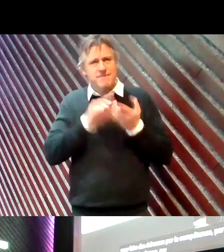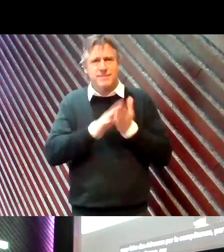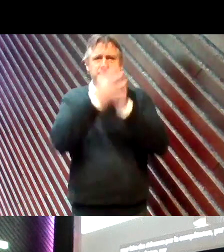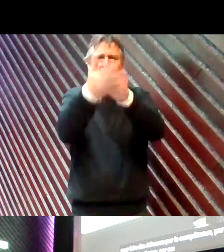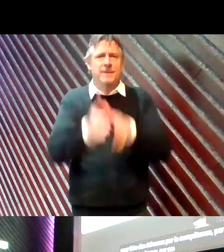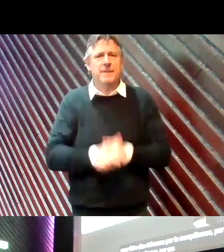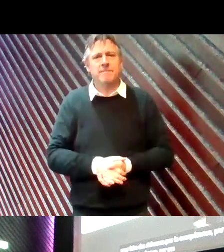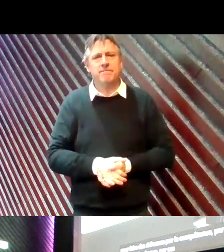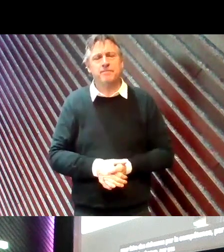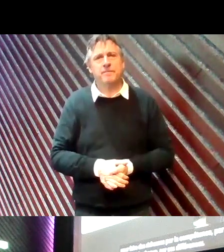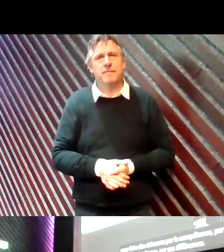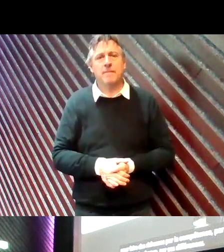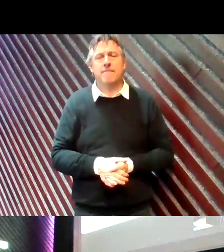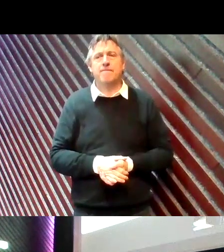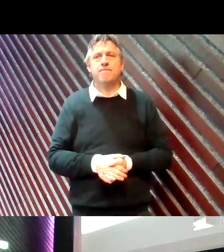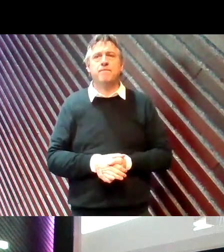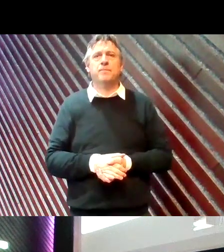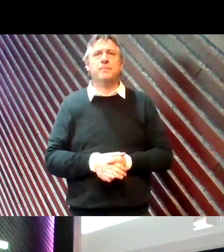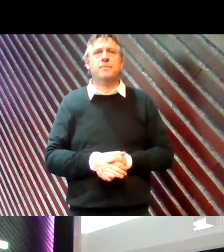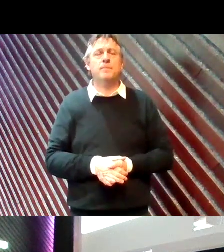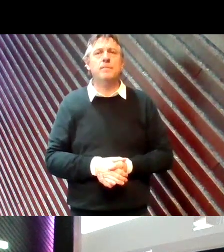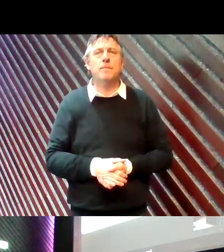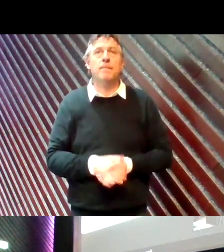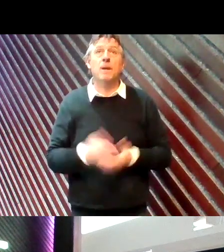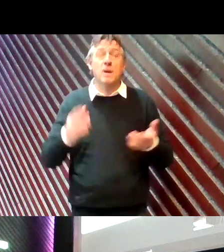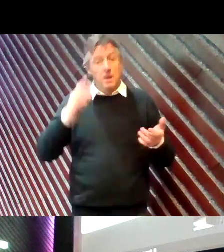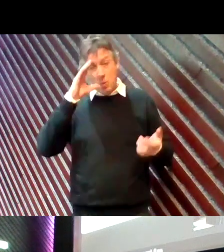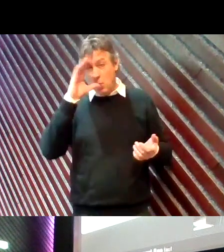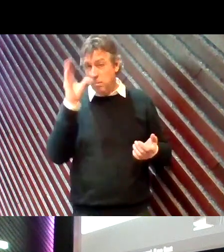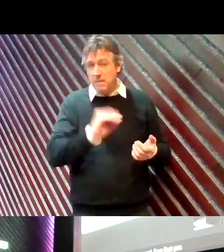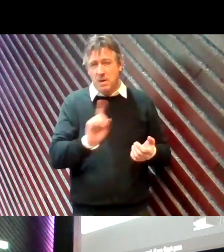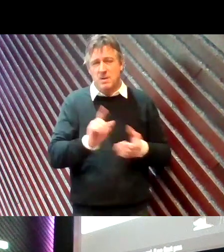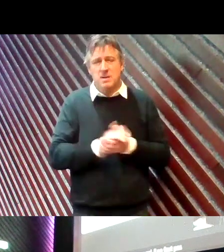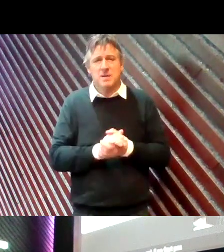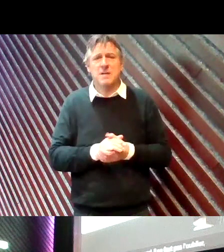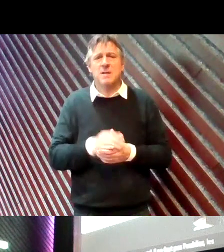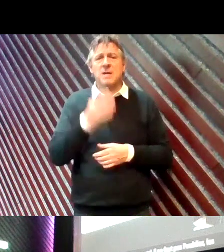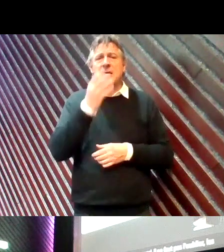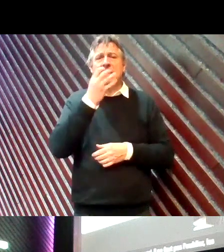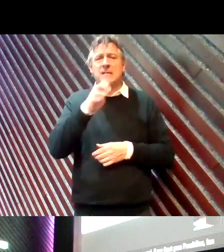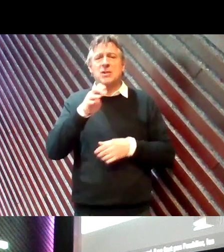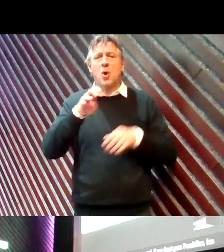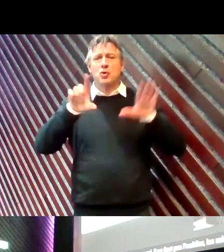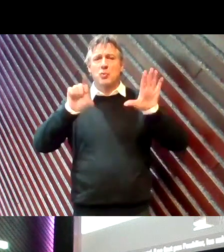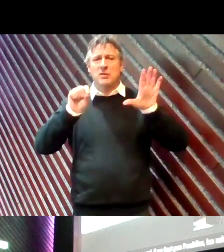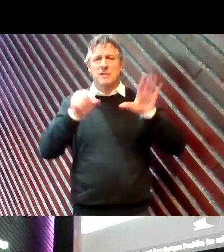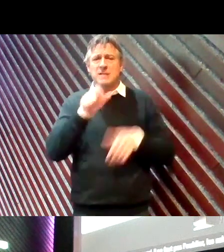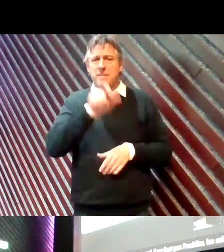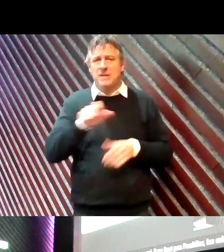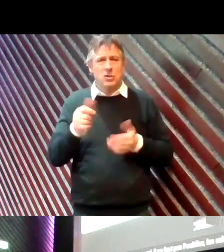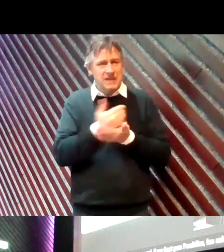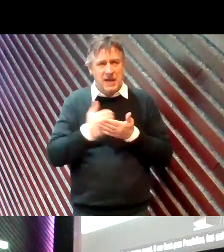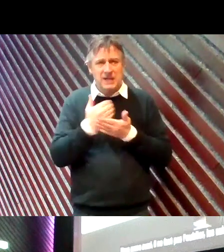Nous avons aussi, ça, il ne pas l'oublier, les salariés de l'AGFIP, 470 salariés qui ont les mains en cambris